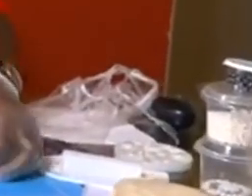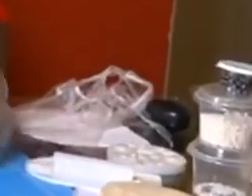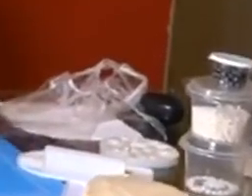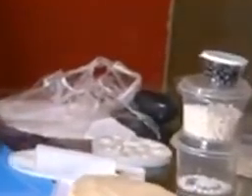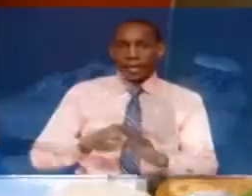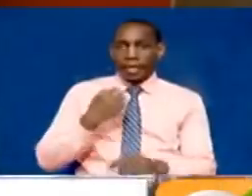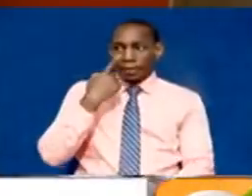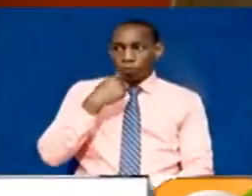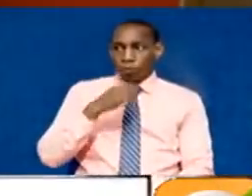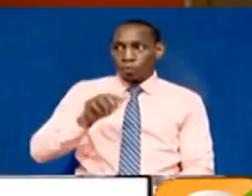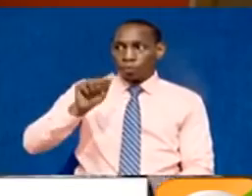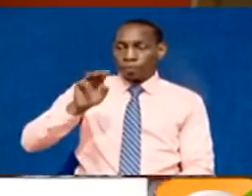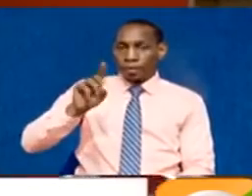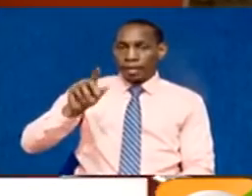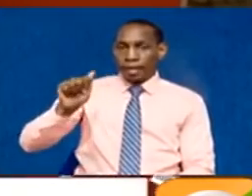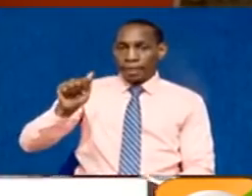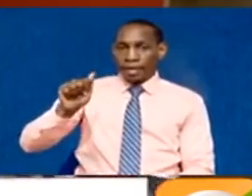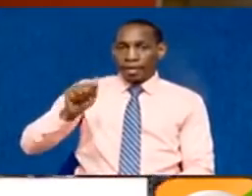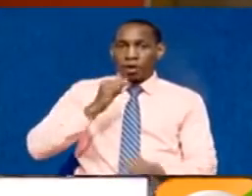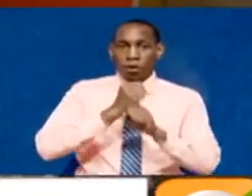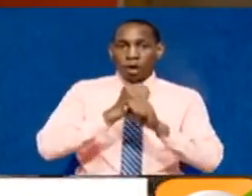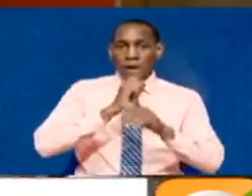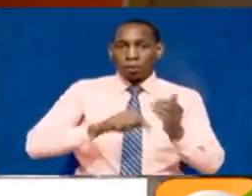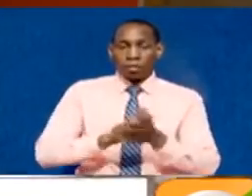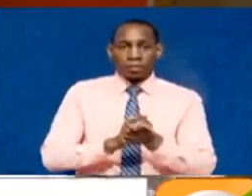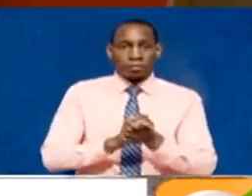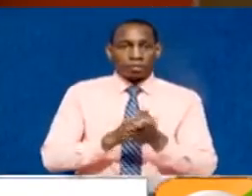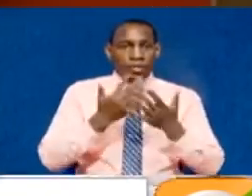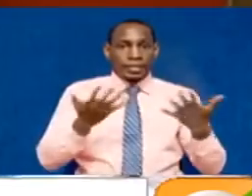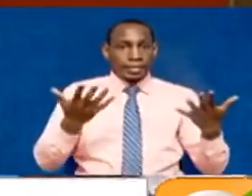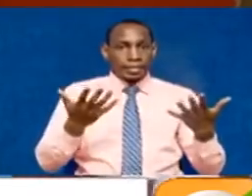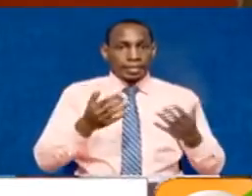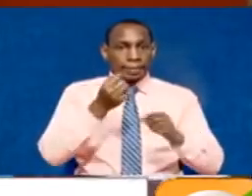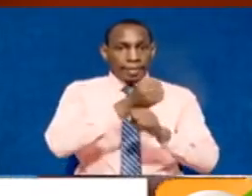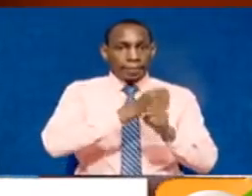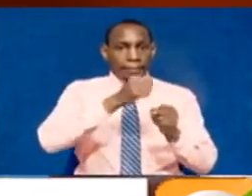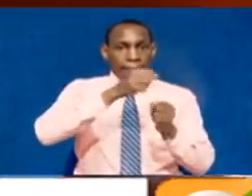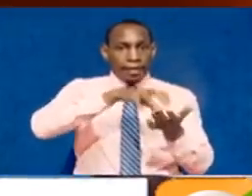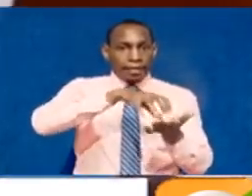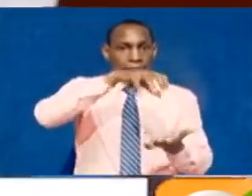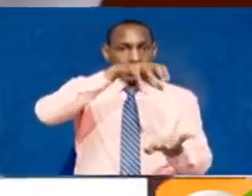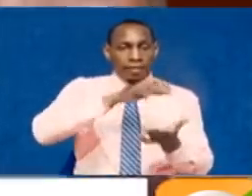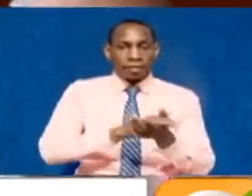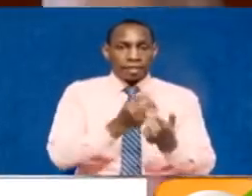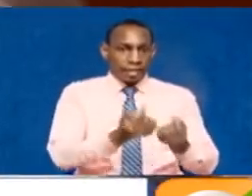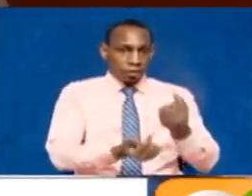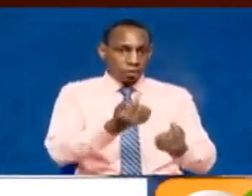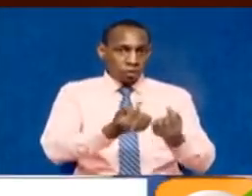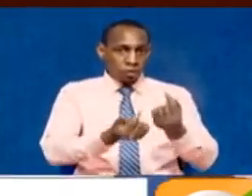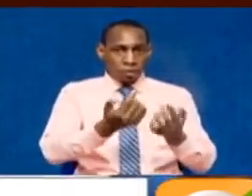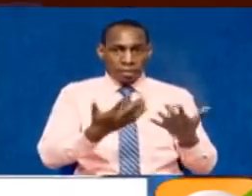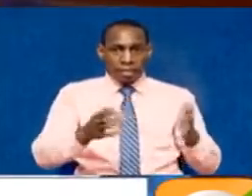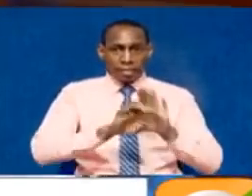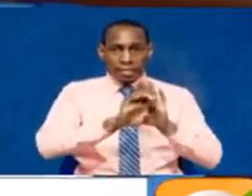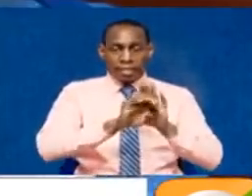Mimi naitwa Amanda Rhollynce, najishughulisha na mambo ya kubake keki, kutengeneza